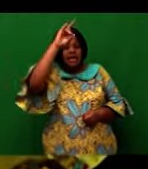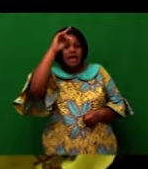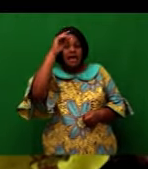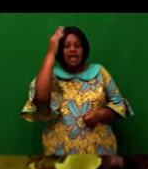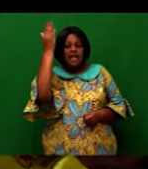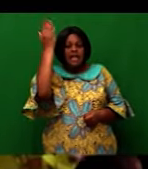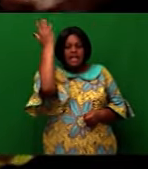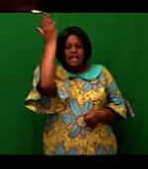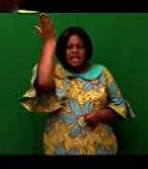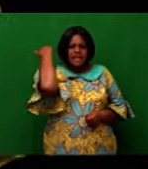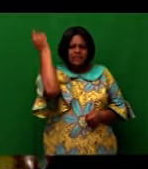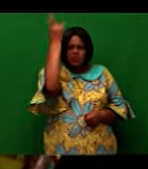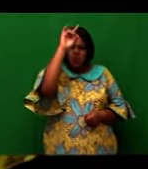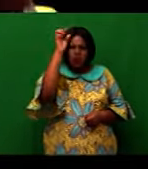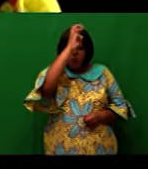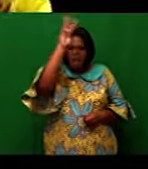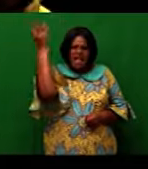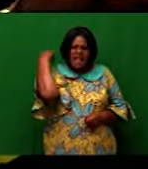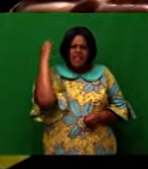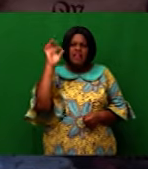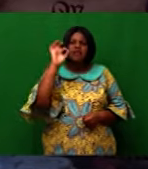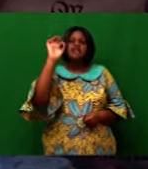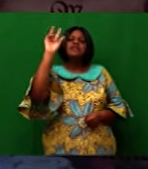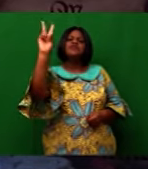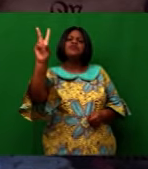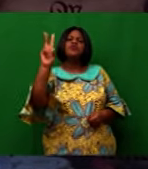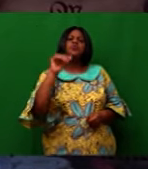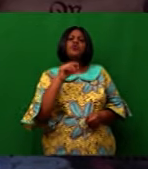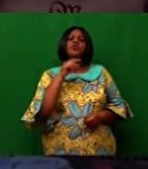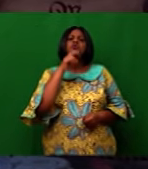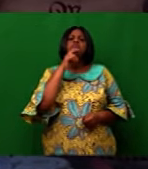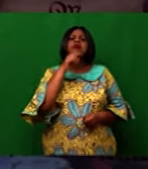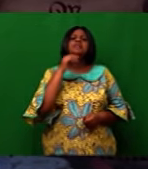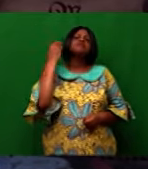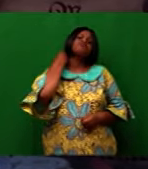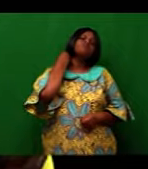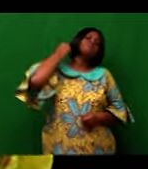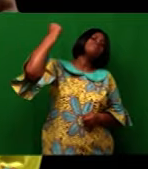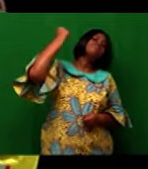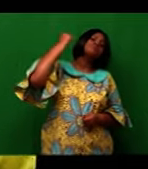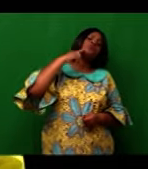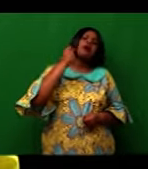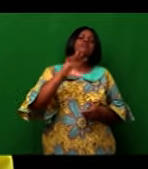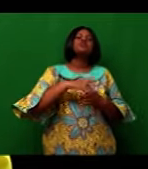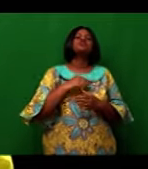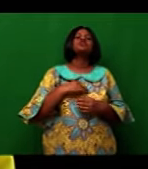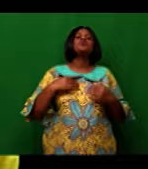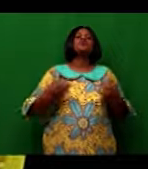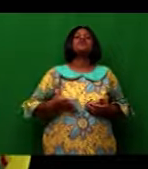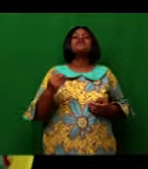yakaita suicide. Nekuda kwekuti mukadzi anga ane maboyfriends 3. Saka munoona kuti barika rashata. But chinhuwani chandoda